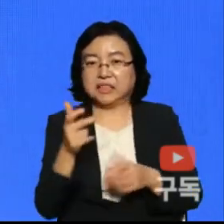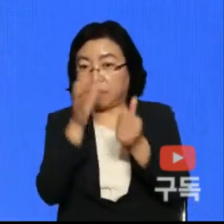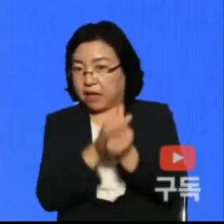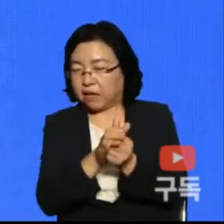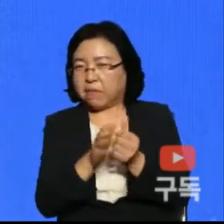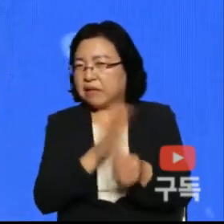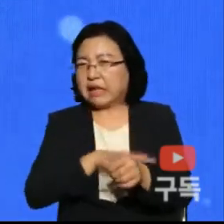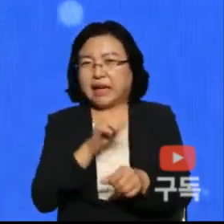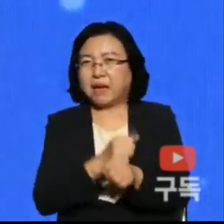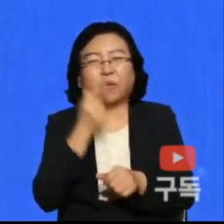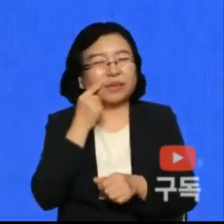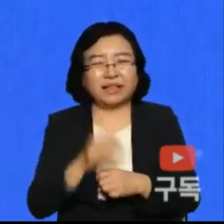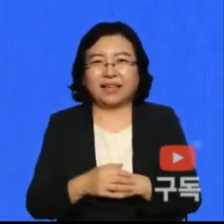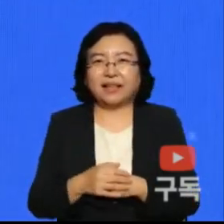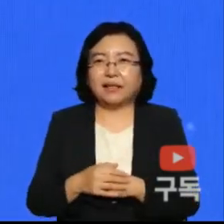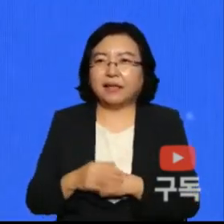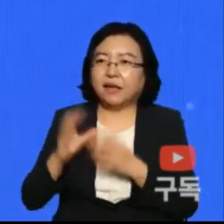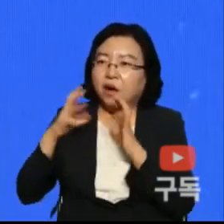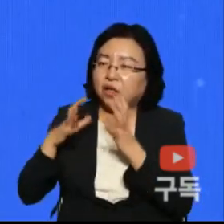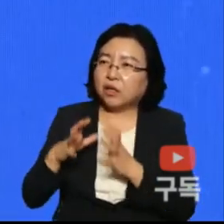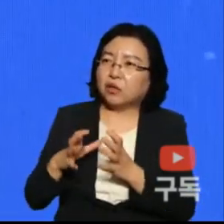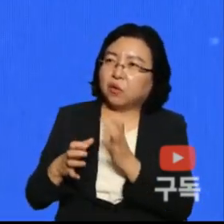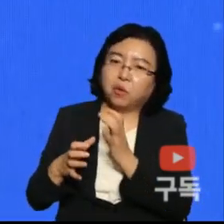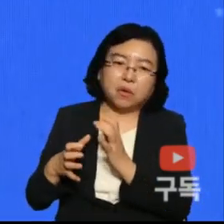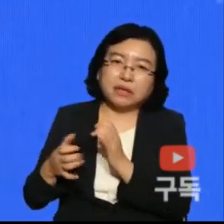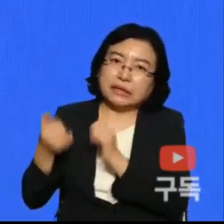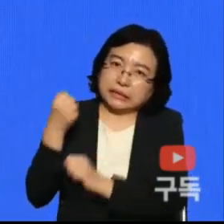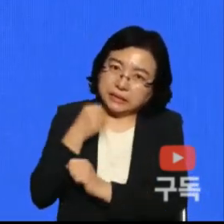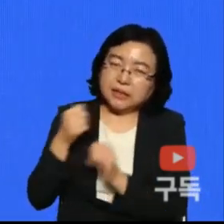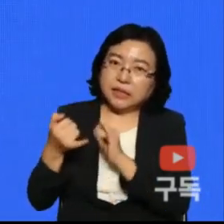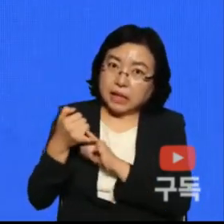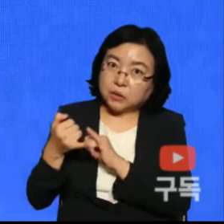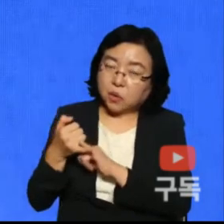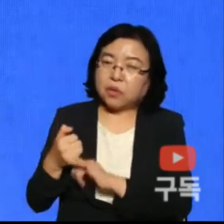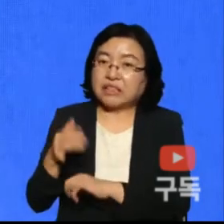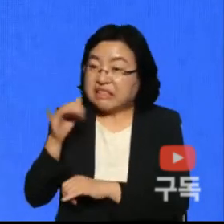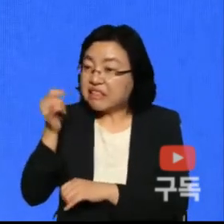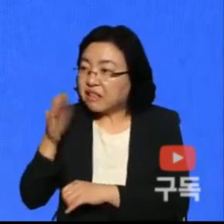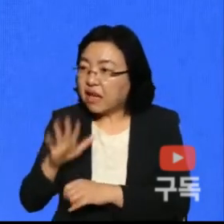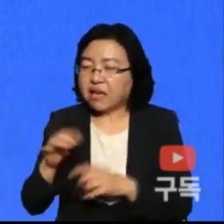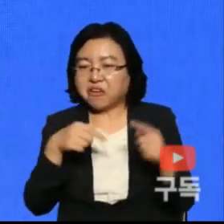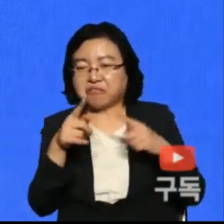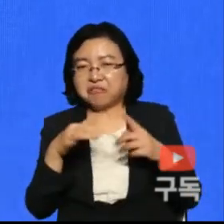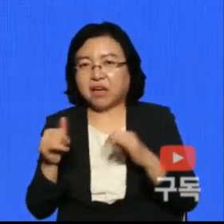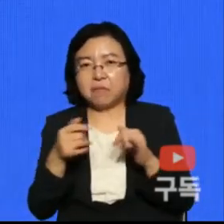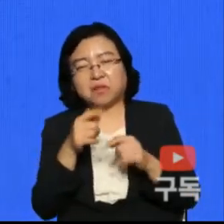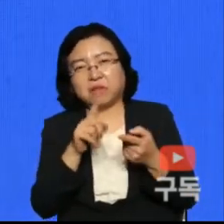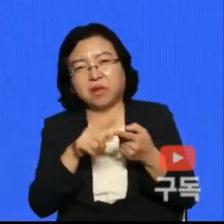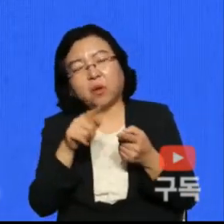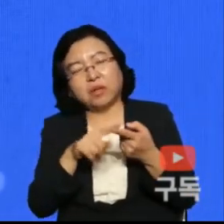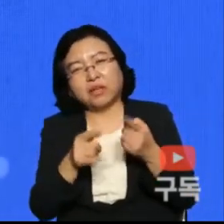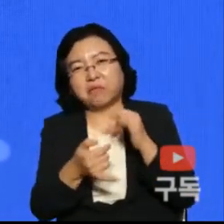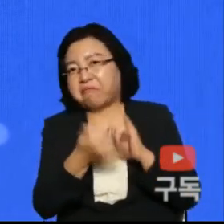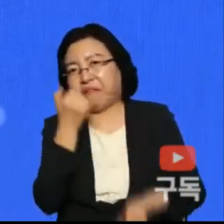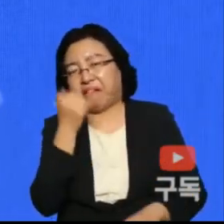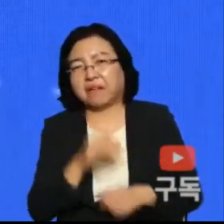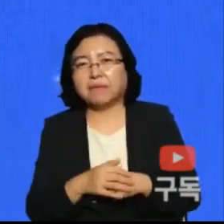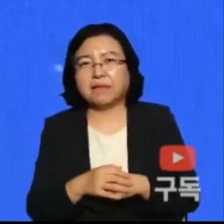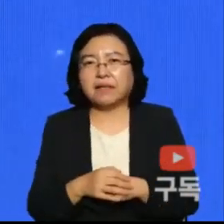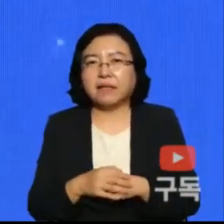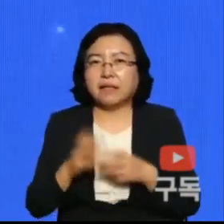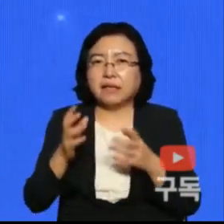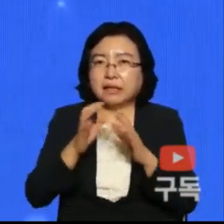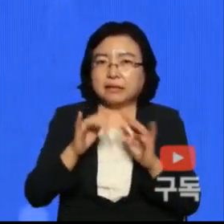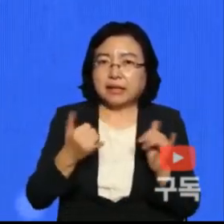어린이도 지키는 약속을 쉽게 은 게 안타깝게도 우리 정치의 현실입니다 사람의 미래를 보려면